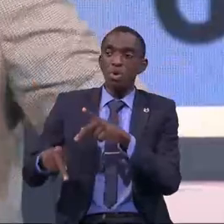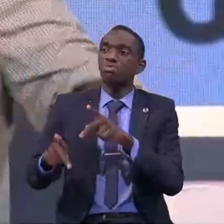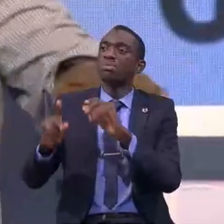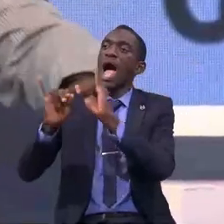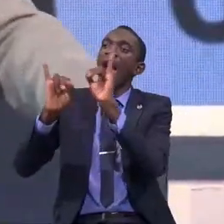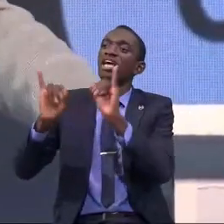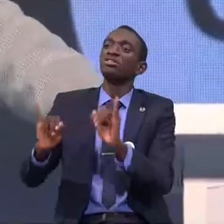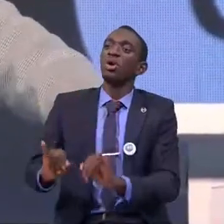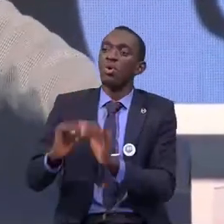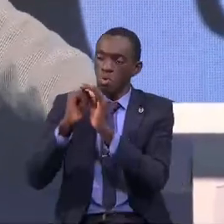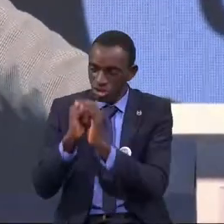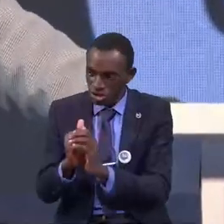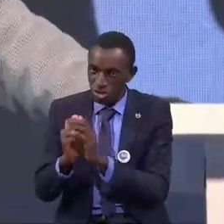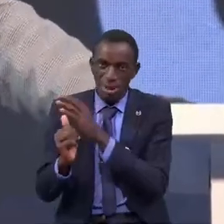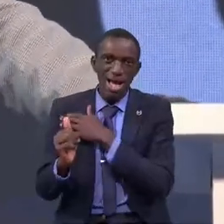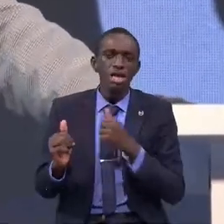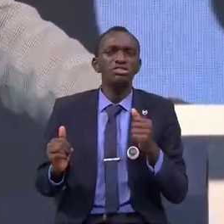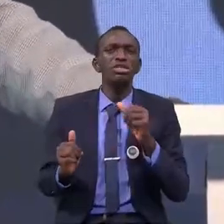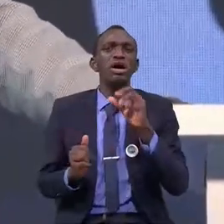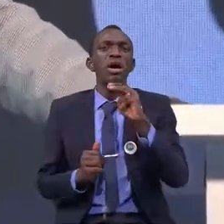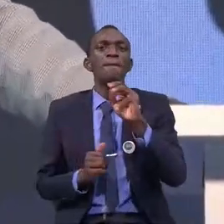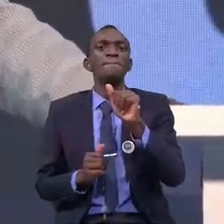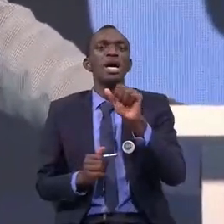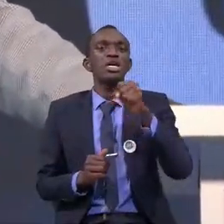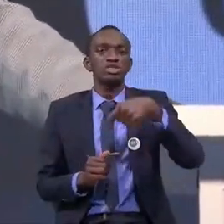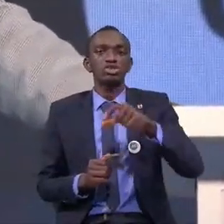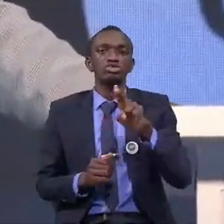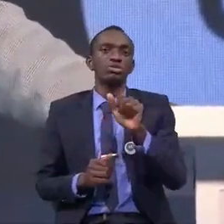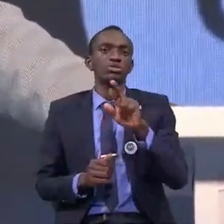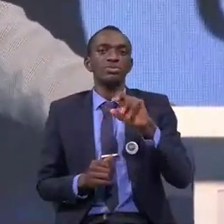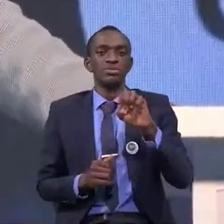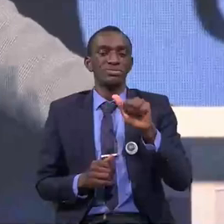Tu verras donc leurs festivals et leurs jeux.